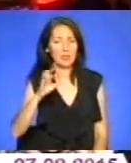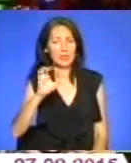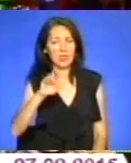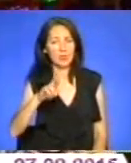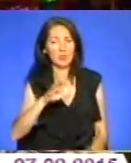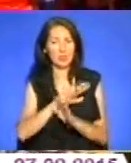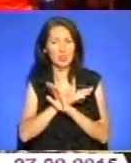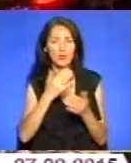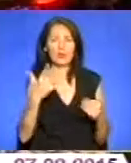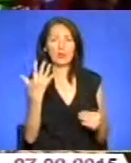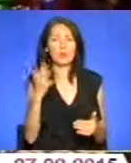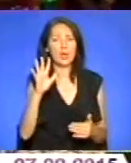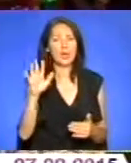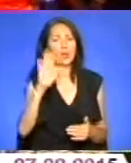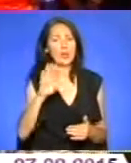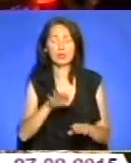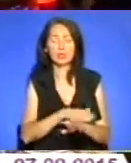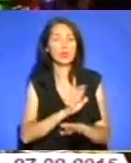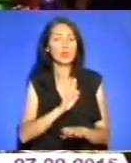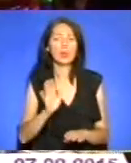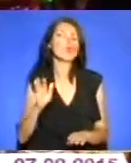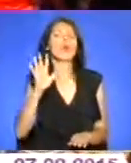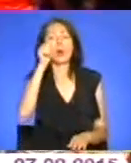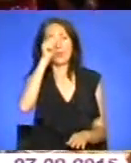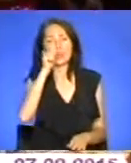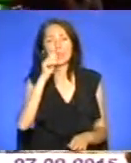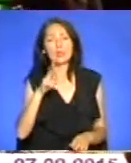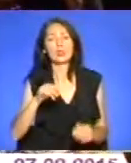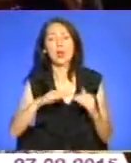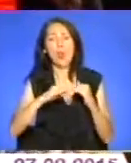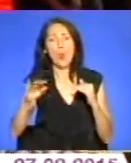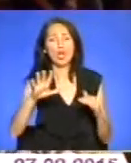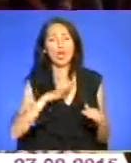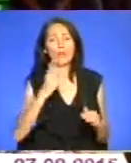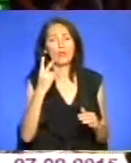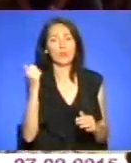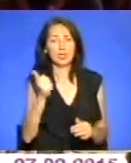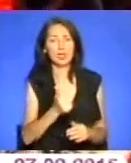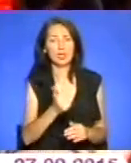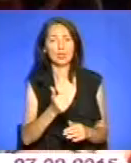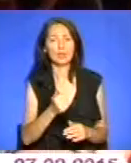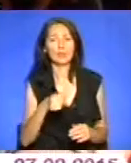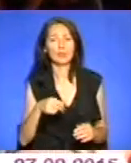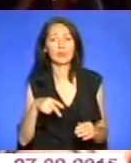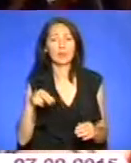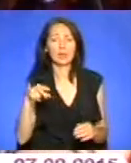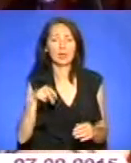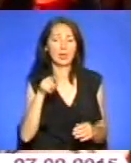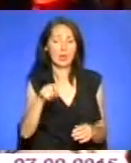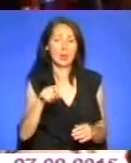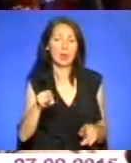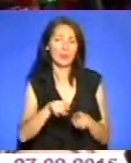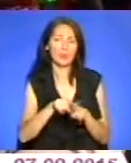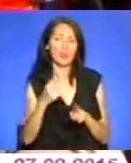Довго він не був, місяць. На полігоні був, не знаю, 2 тижні. І прийшов там 2 тижні, може,